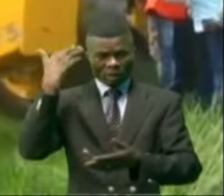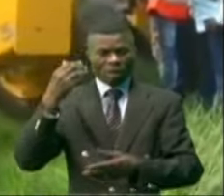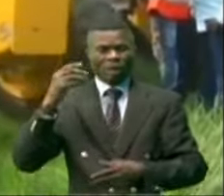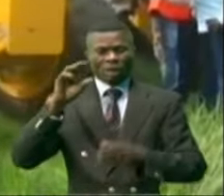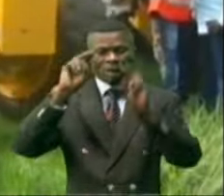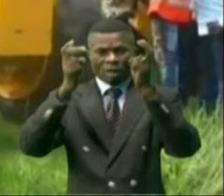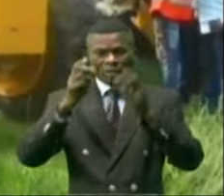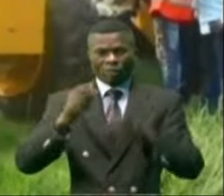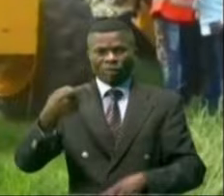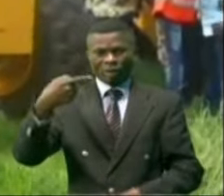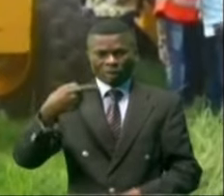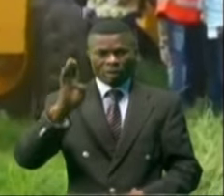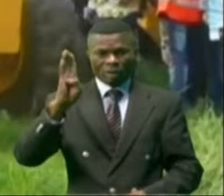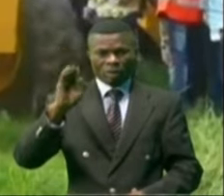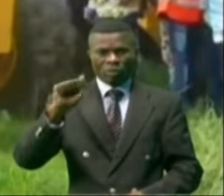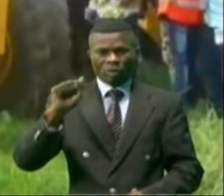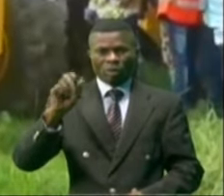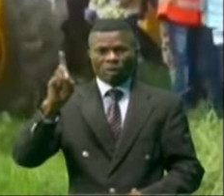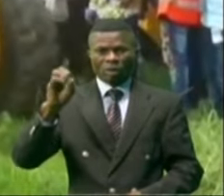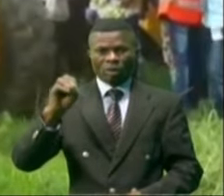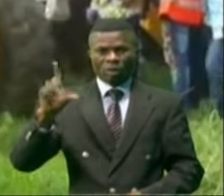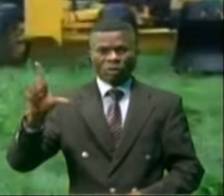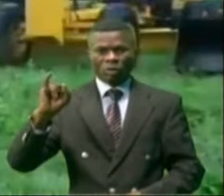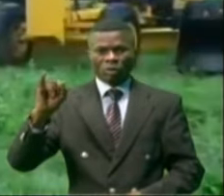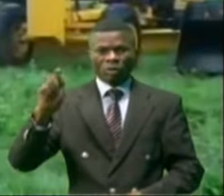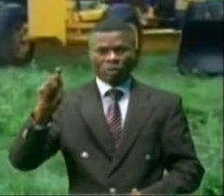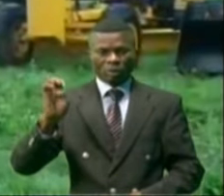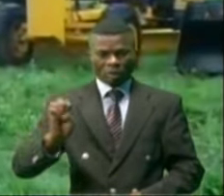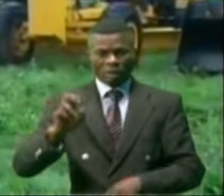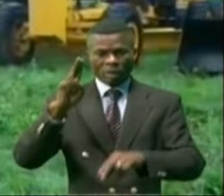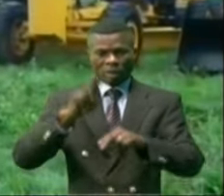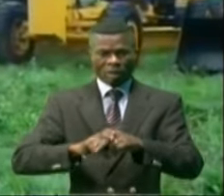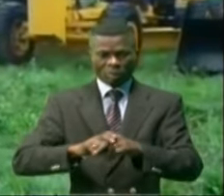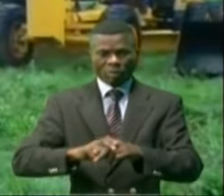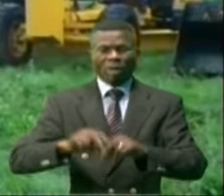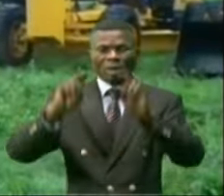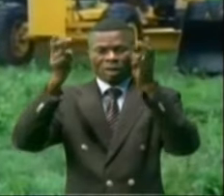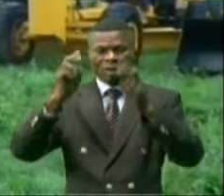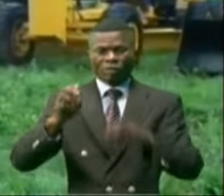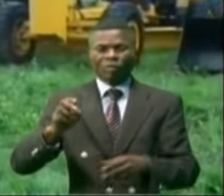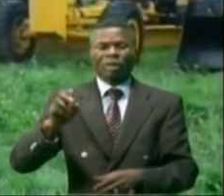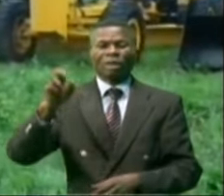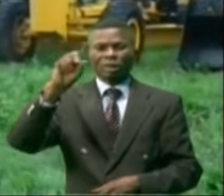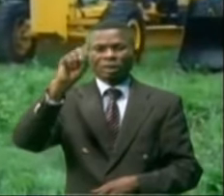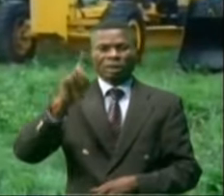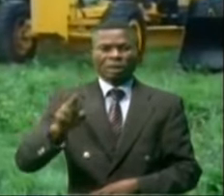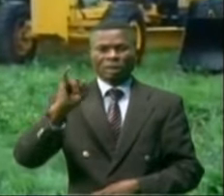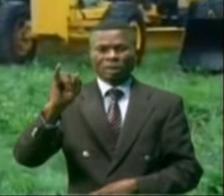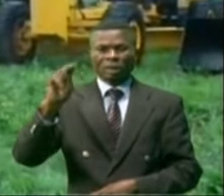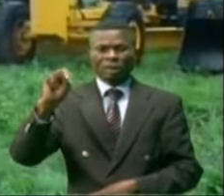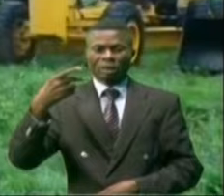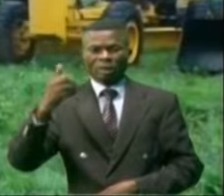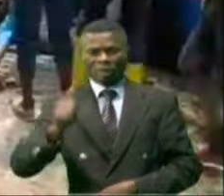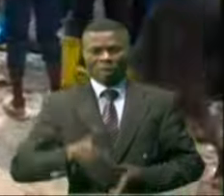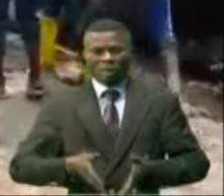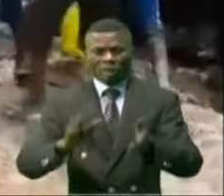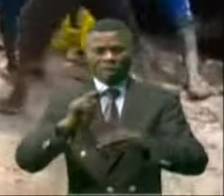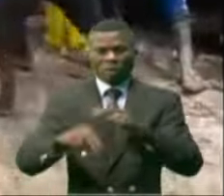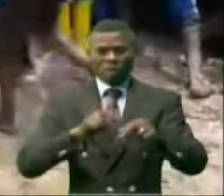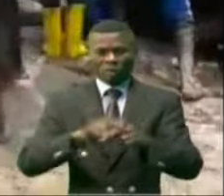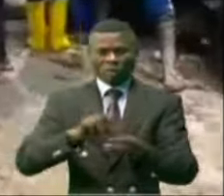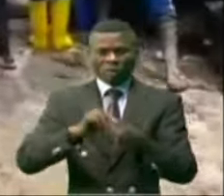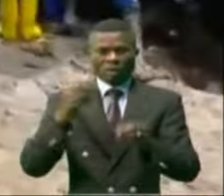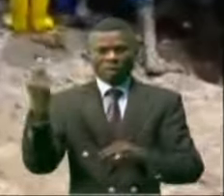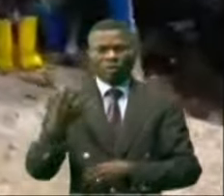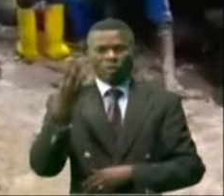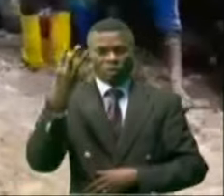Badolité. Ces engins sont actuellement dans la cité de Businga, se mettront au travail dans les jours à venir sur la route nationale numéro